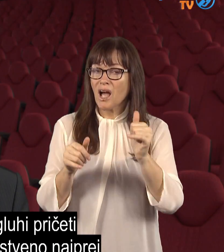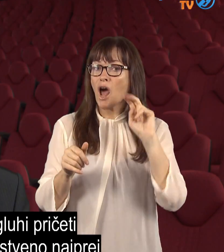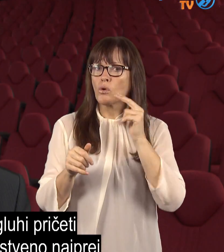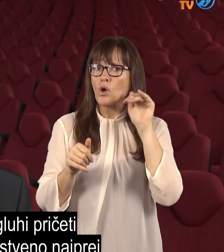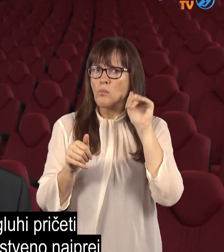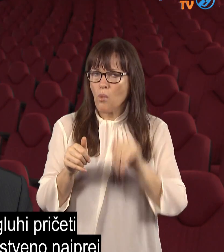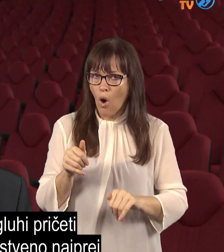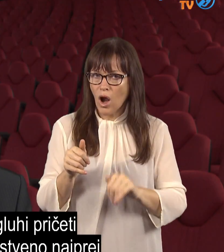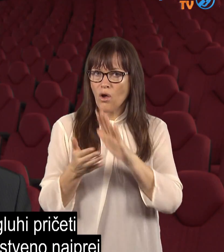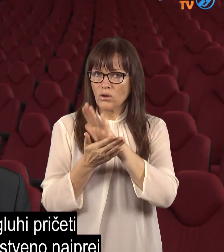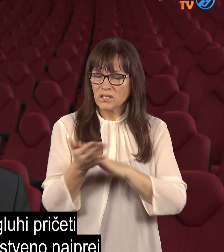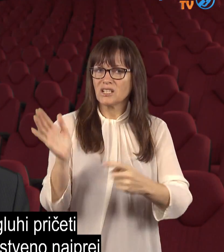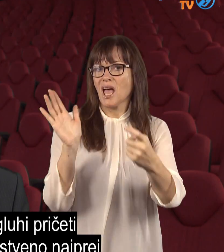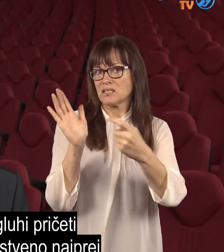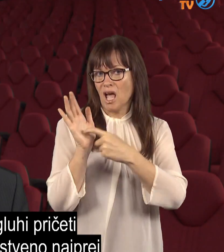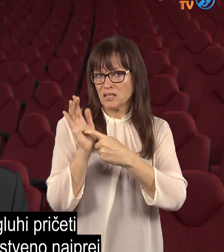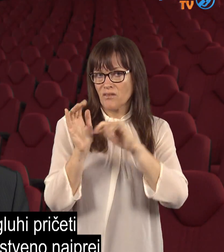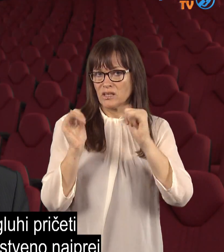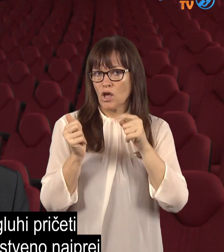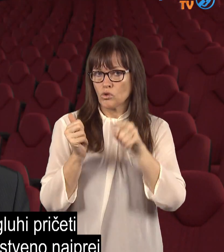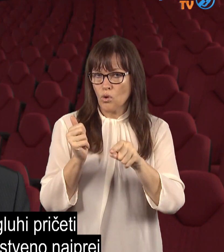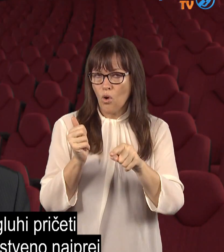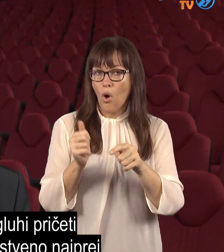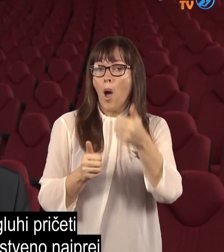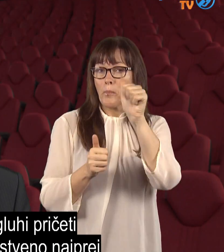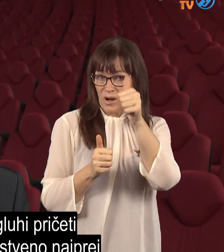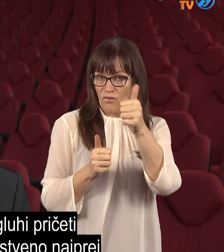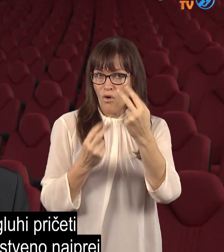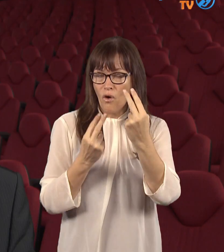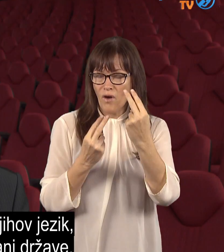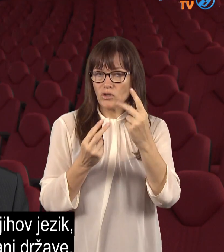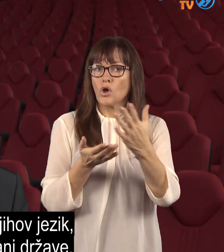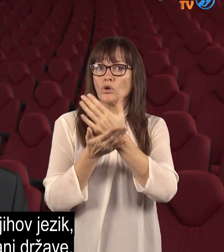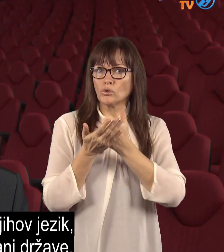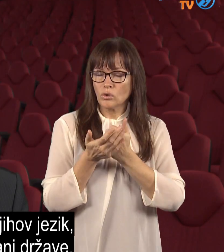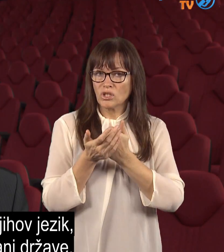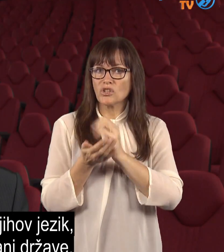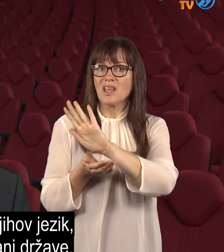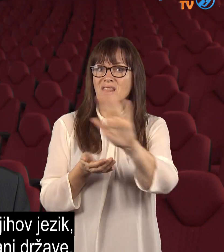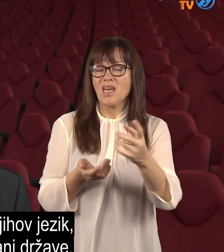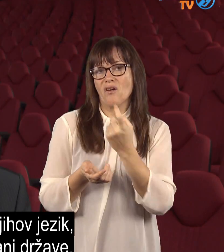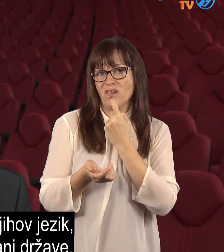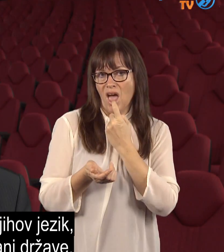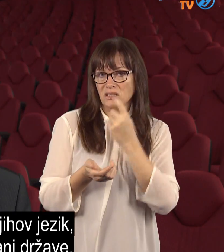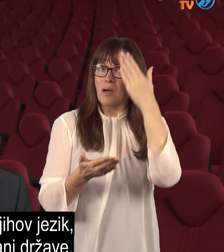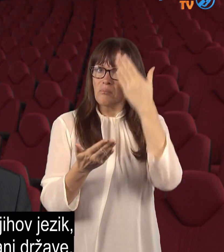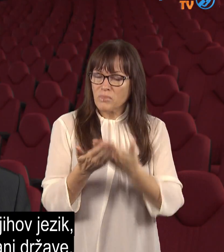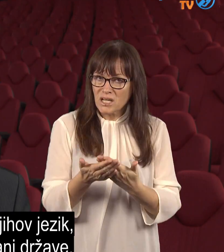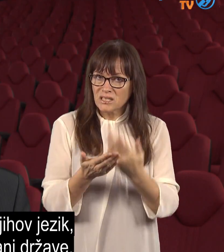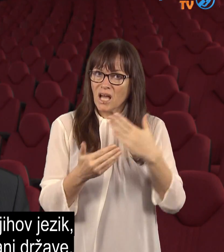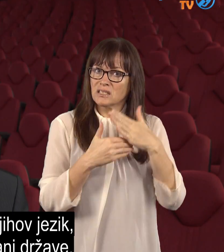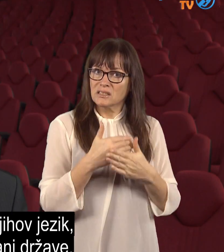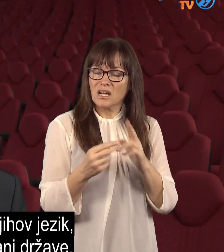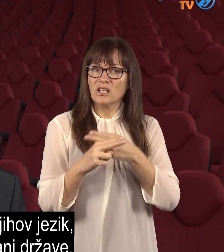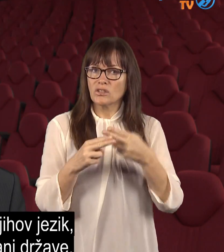morajo gluhi pričeti zahtevati, je, da predvsem prvenstveno najprej dosežejo, da se njihov jezik, ki je priznan